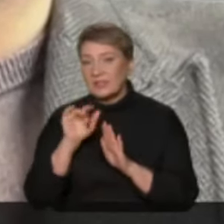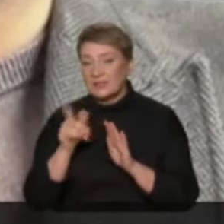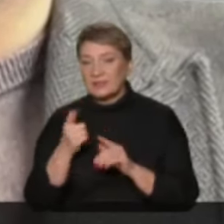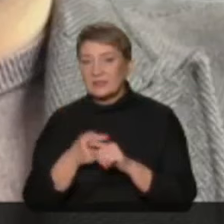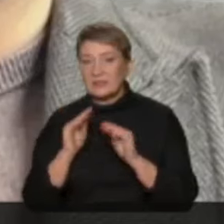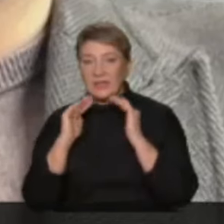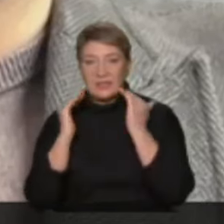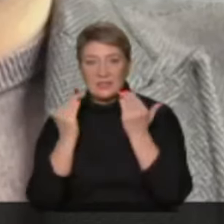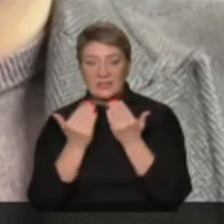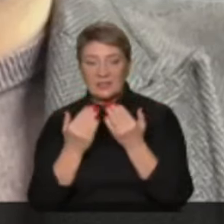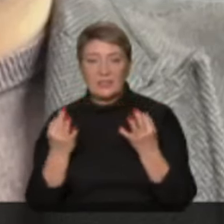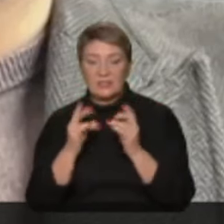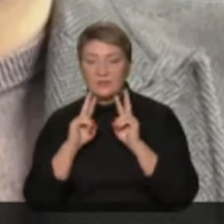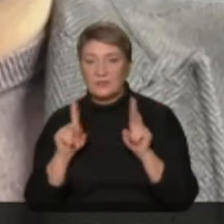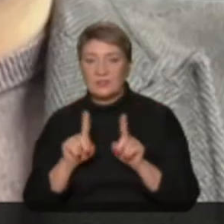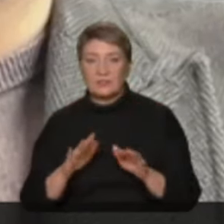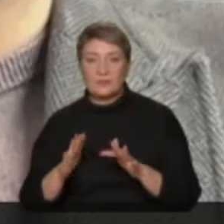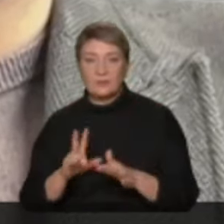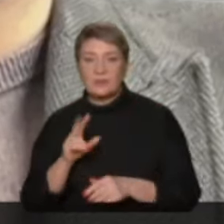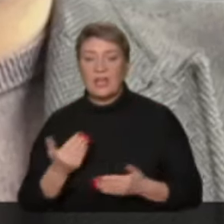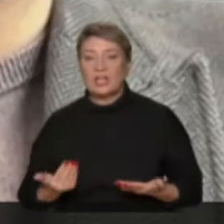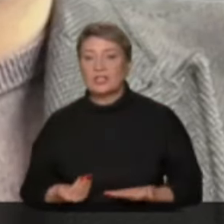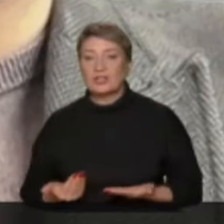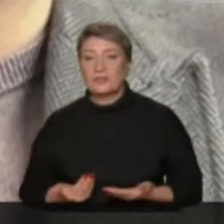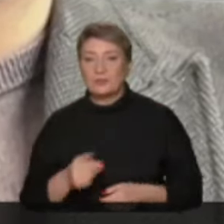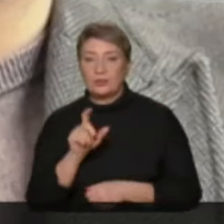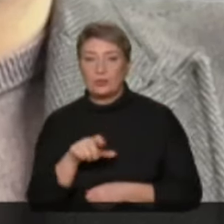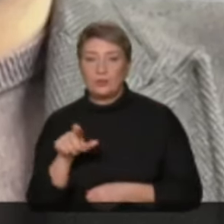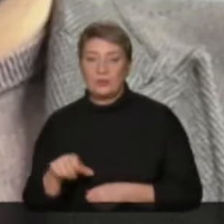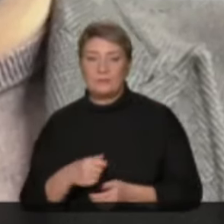для нас, і ми не знаємо, що там відбувається, як живуть люди.